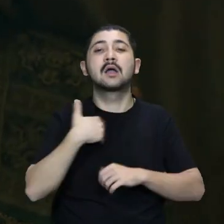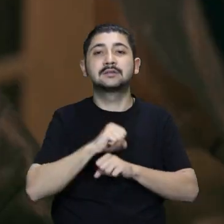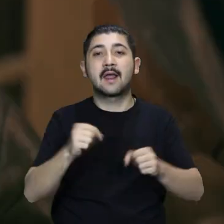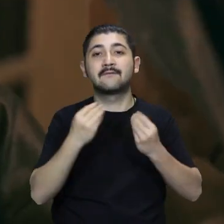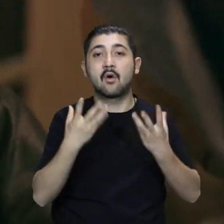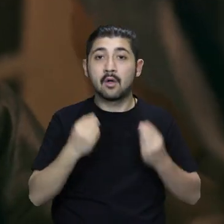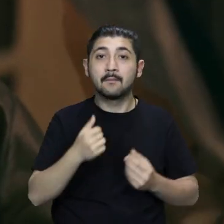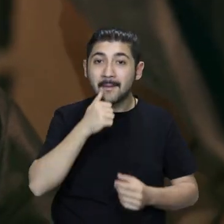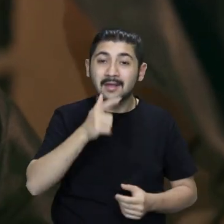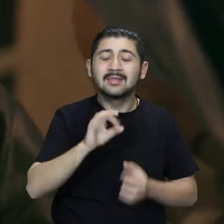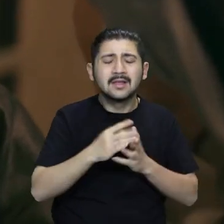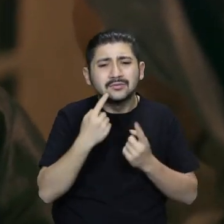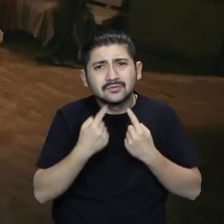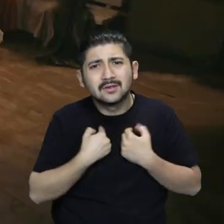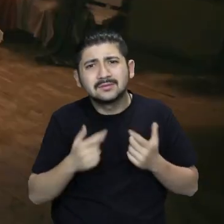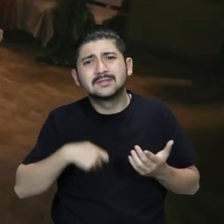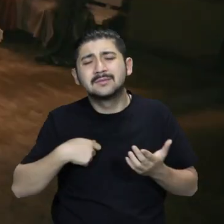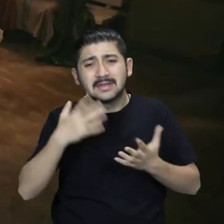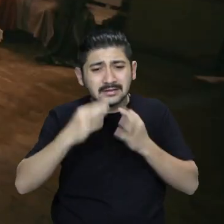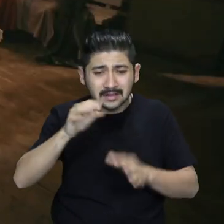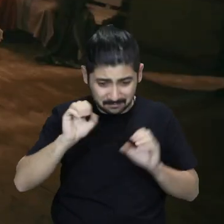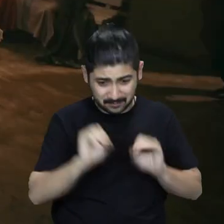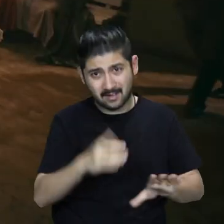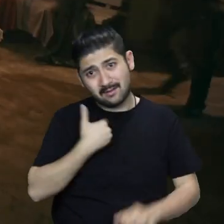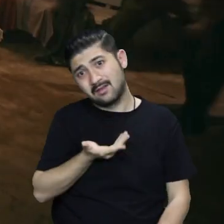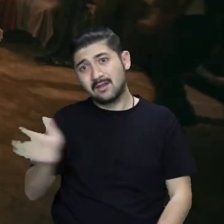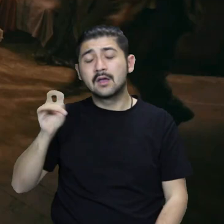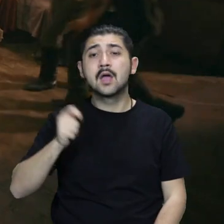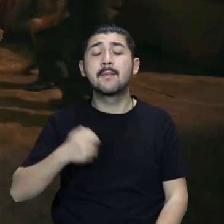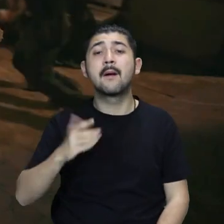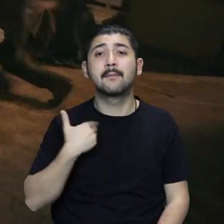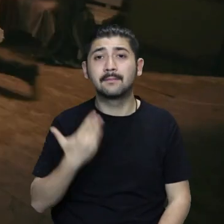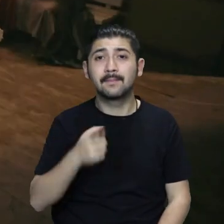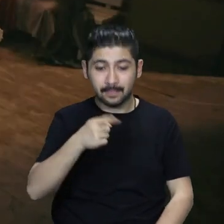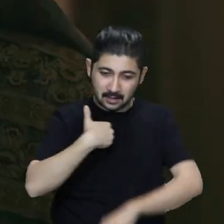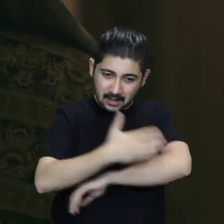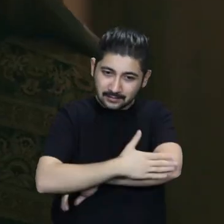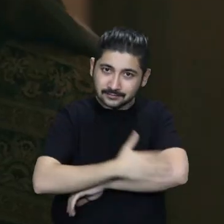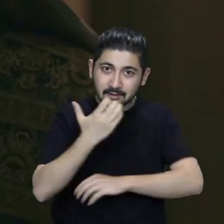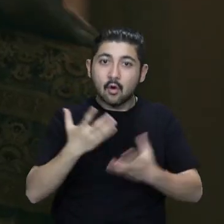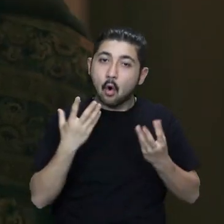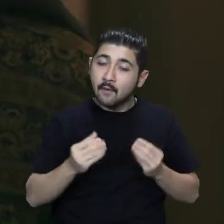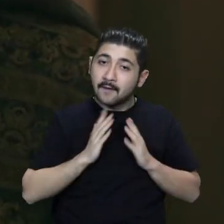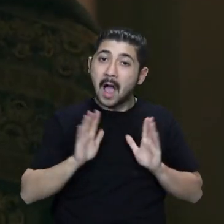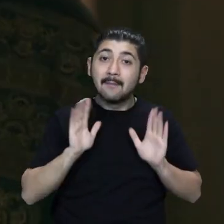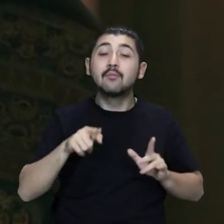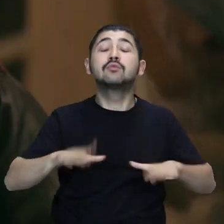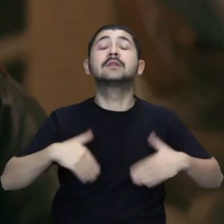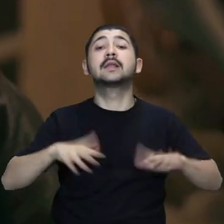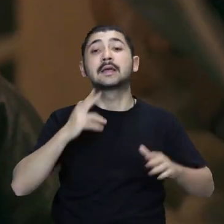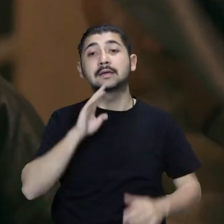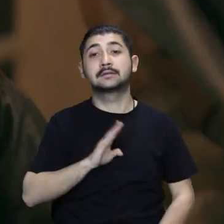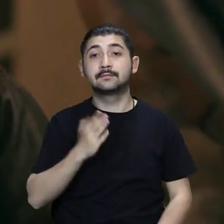gidelim. Ha? Baba, bunu nasıl söylersin bana? İnsanları bu halde bırakıp nasıl gideriz? Bizim de yardımımız olur. Olur elbet ama burada değil